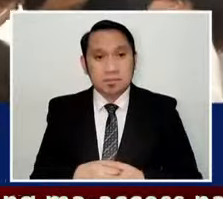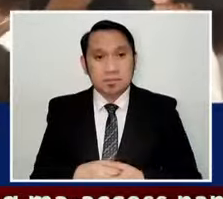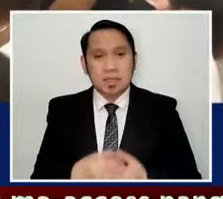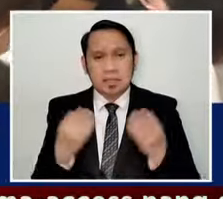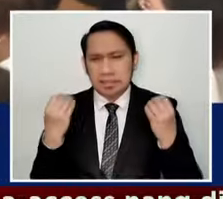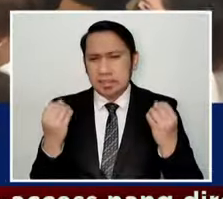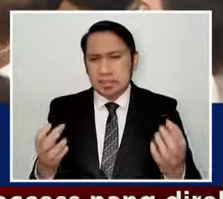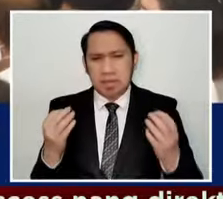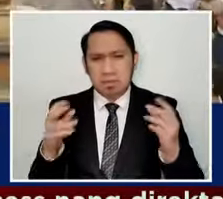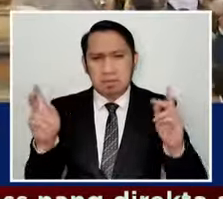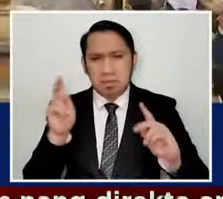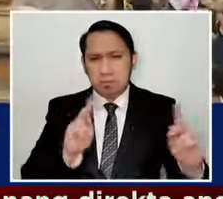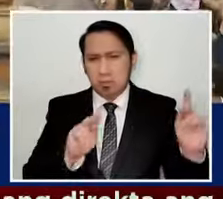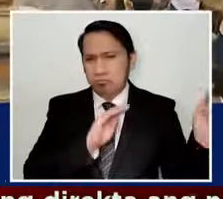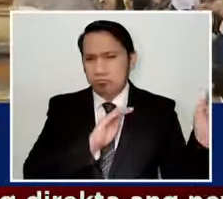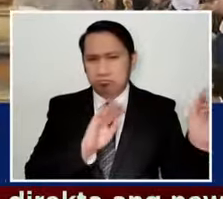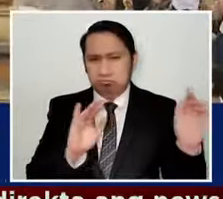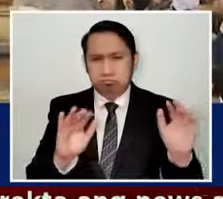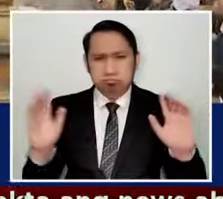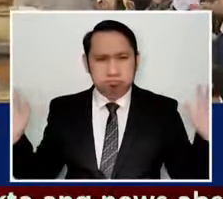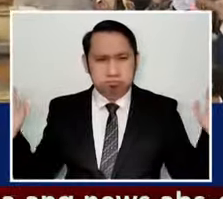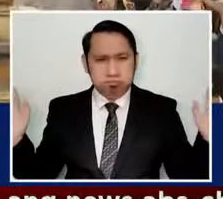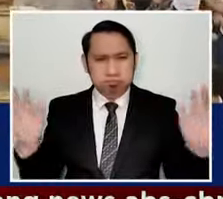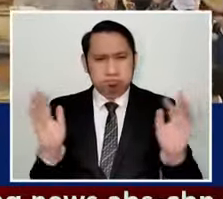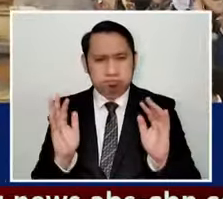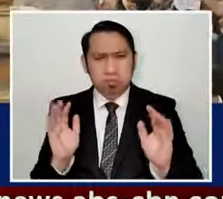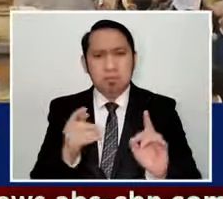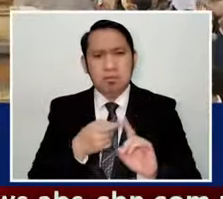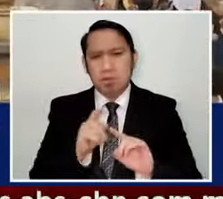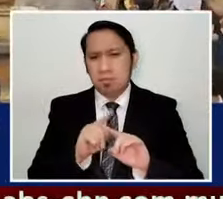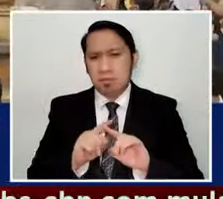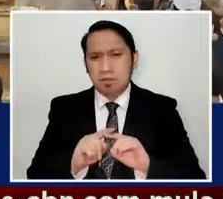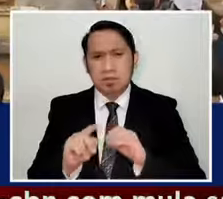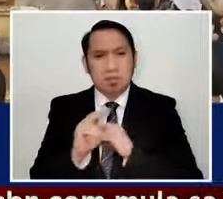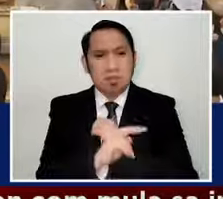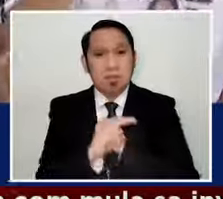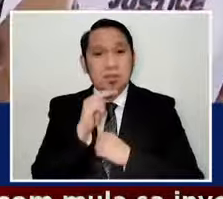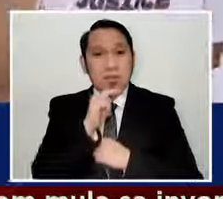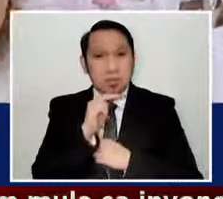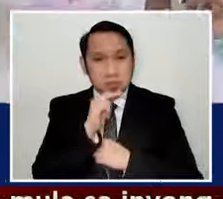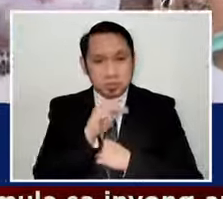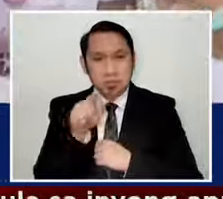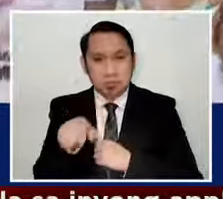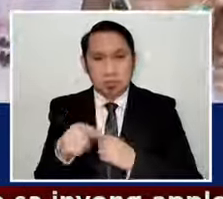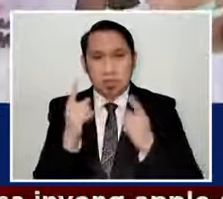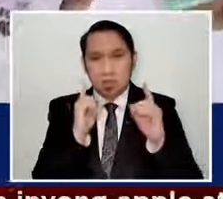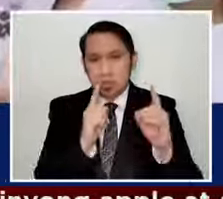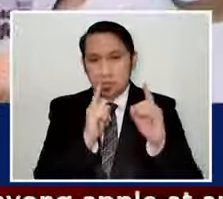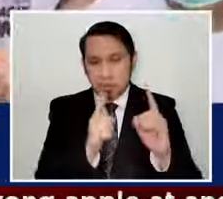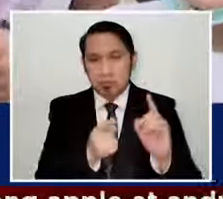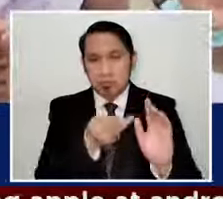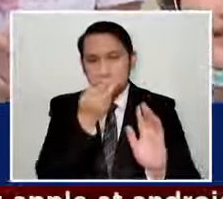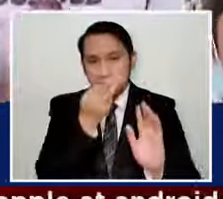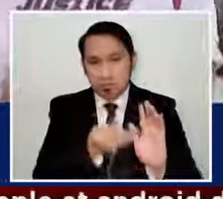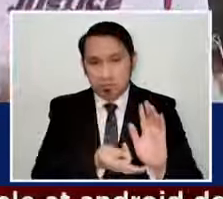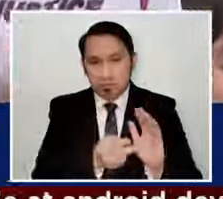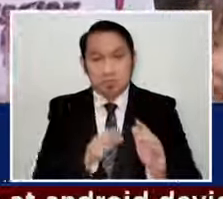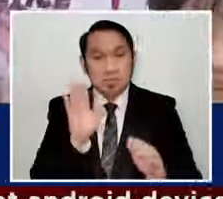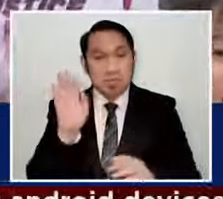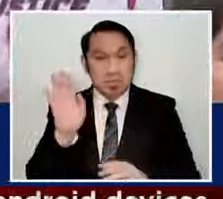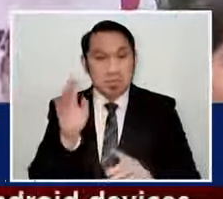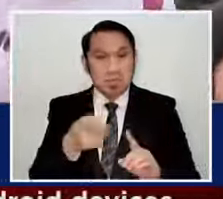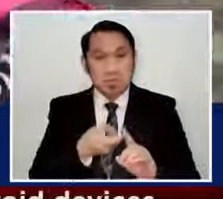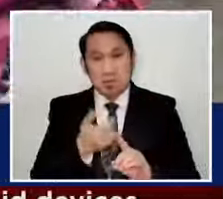Libo-libong mga taga-suporta mula sa iba't ibang bahagi ng Negros Oriental ang nakipaglibing gaya ni Nanay Bernie na mula pa sa bayan